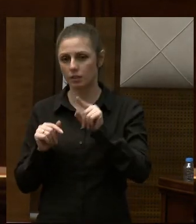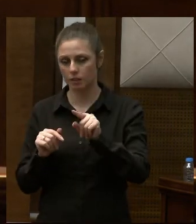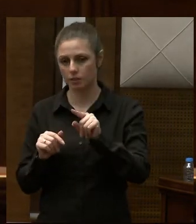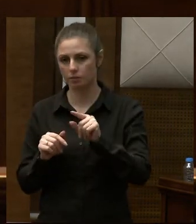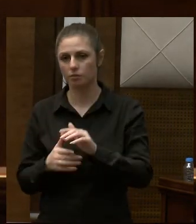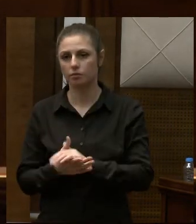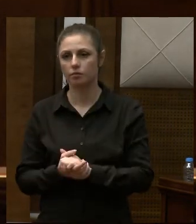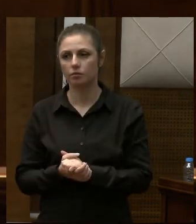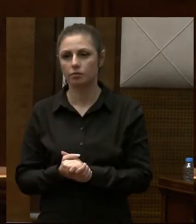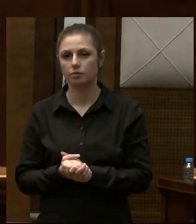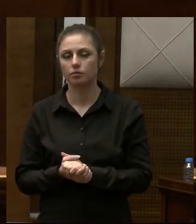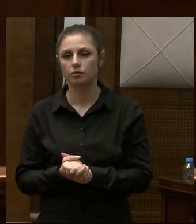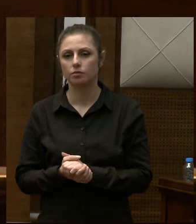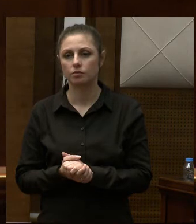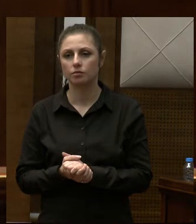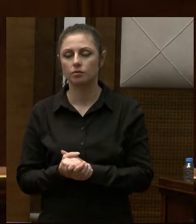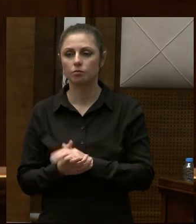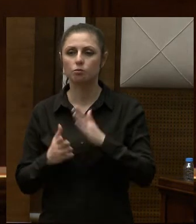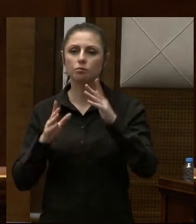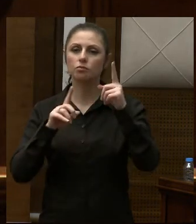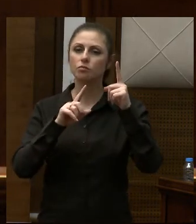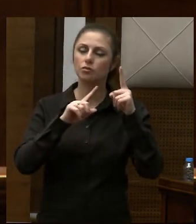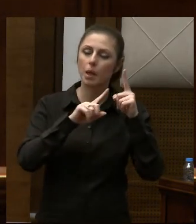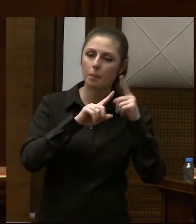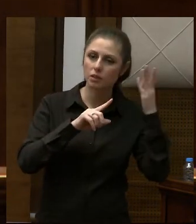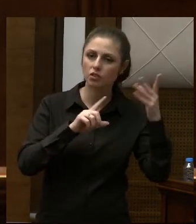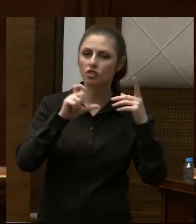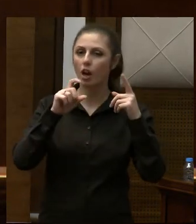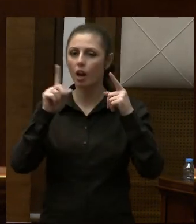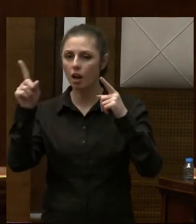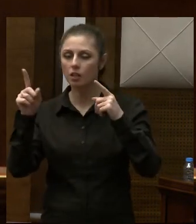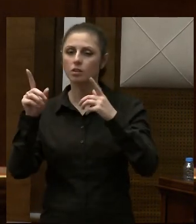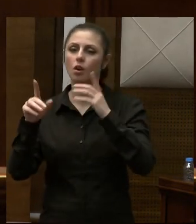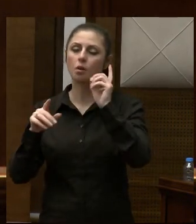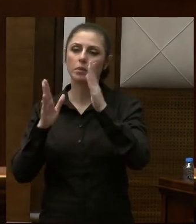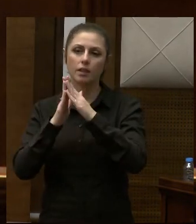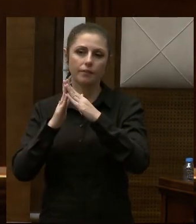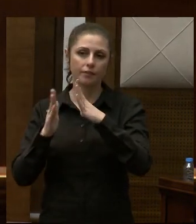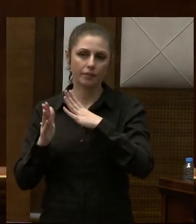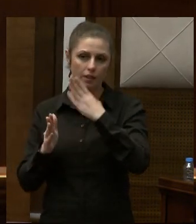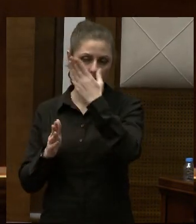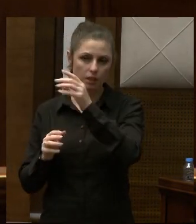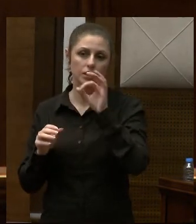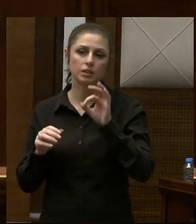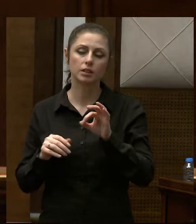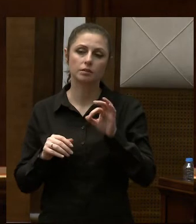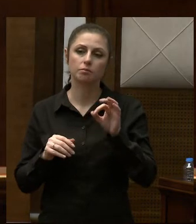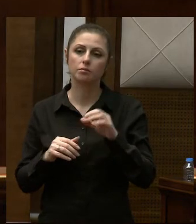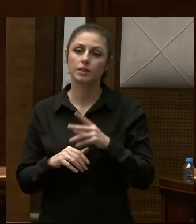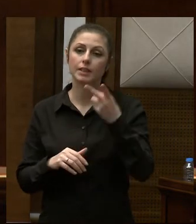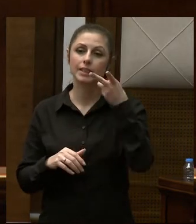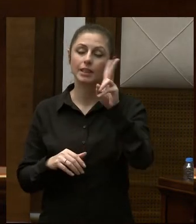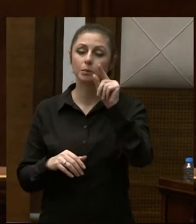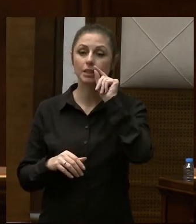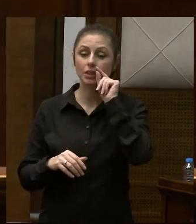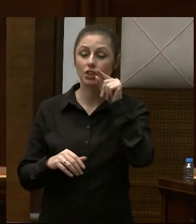şimdi Celaliye'de işletiyor, Tepecik'te işletiyor. Şimdi bu seneden itibaren başlayacak kordon boyunda 2000 kişinin aynı anda bulunabileceği